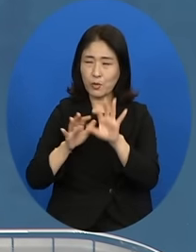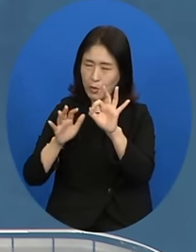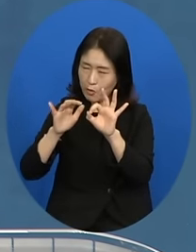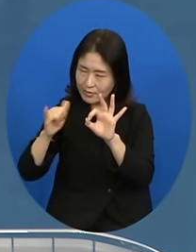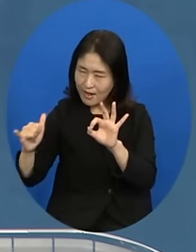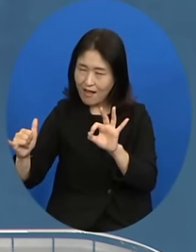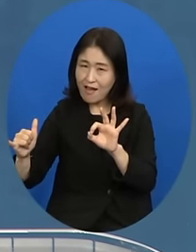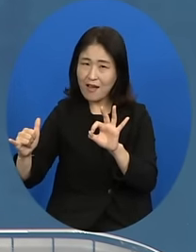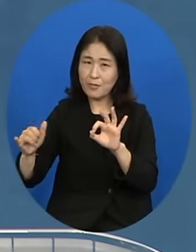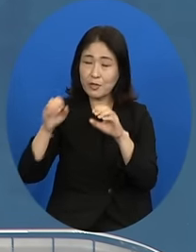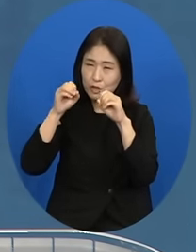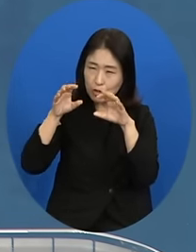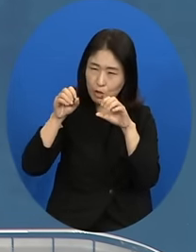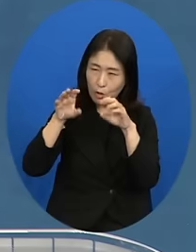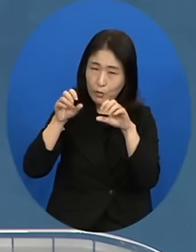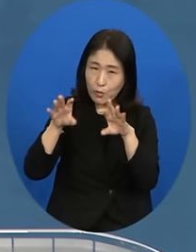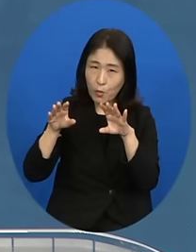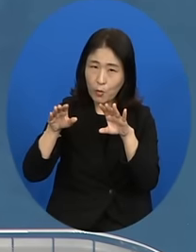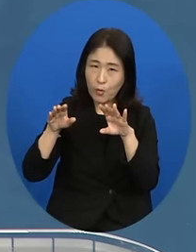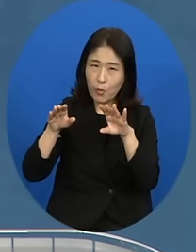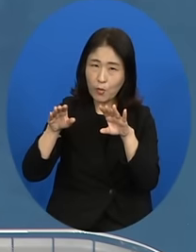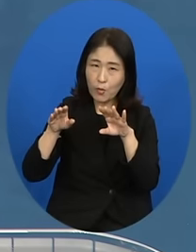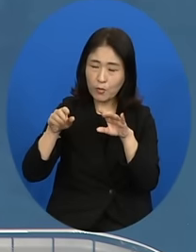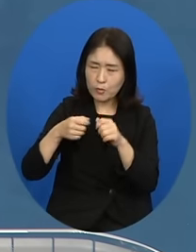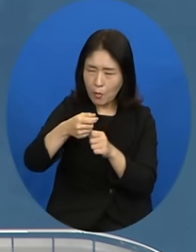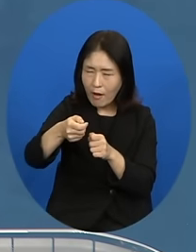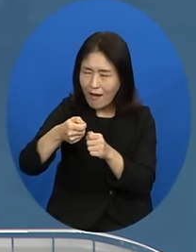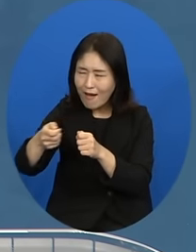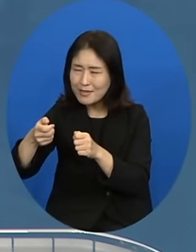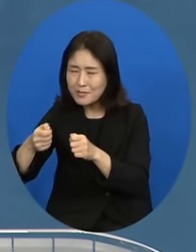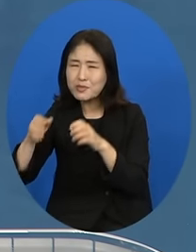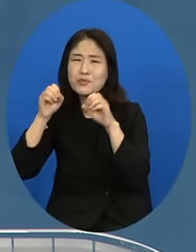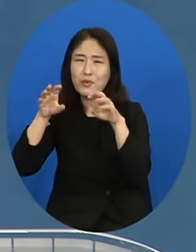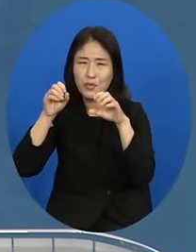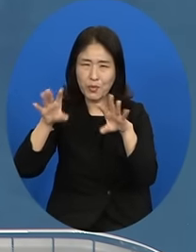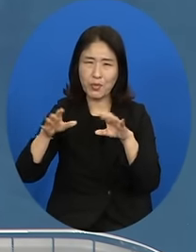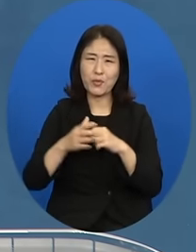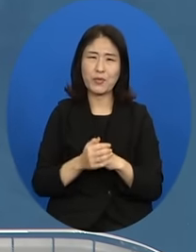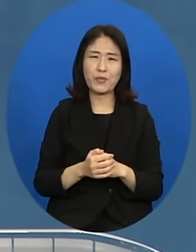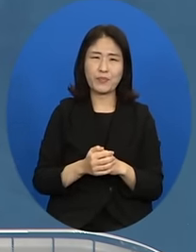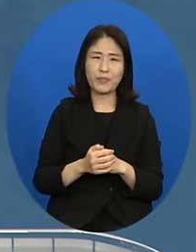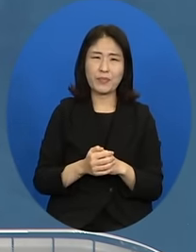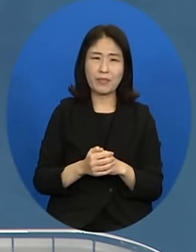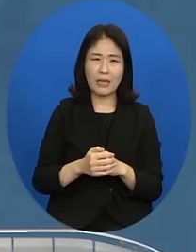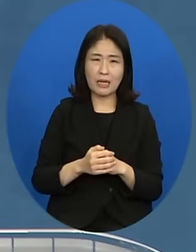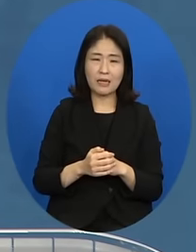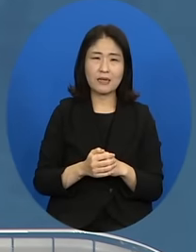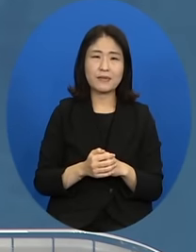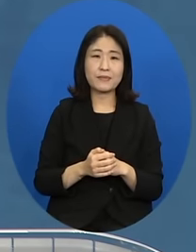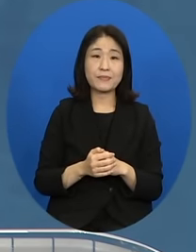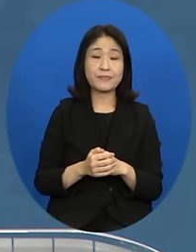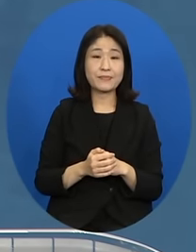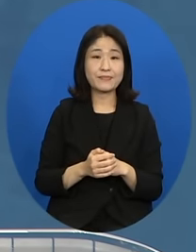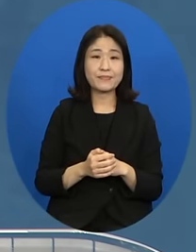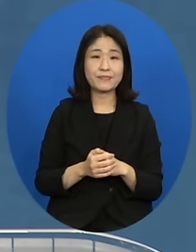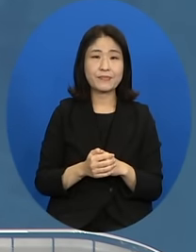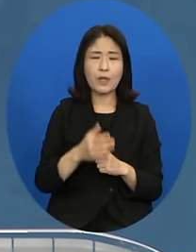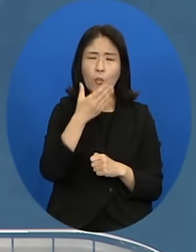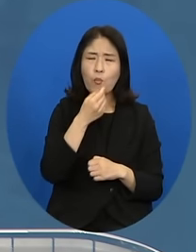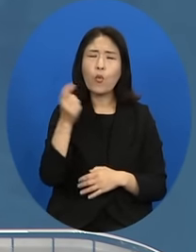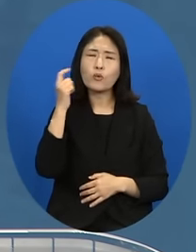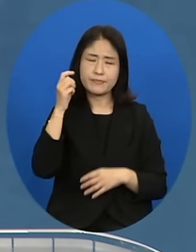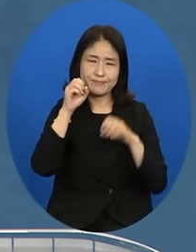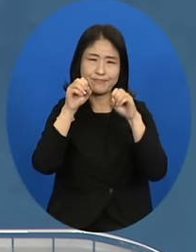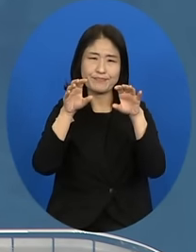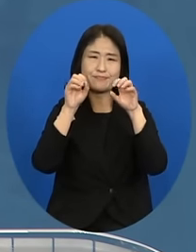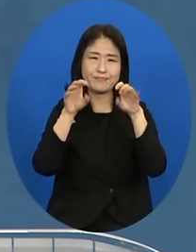10명은 전도지 들고 같이 다니면서 다니고, 10명은 휴지 줍고 쓰레기 줍고 이러면서 복음을